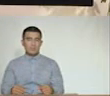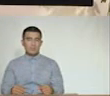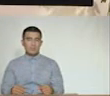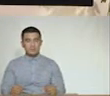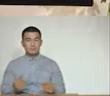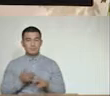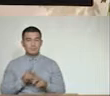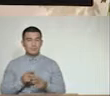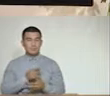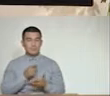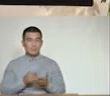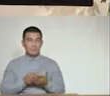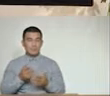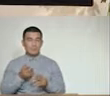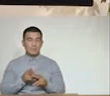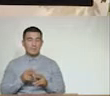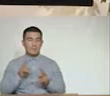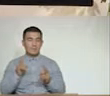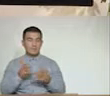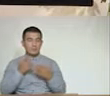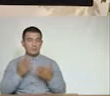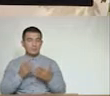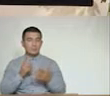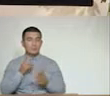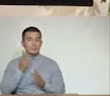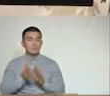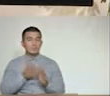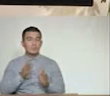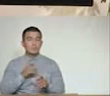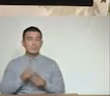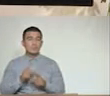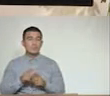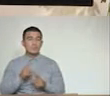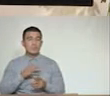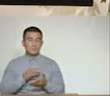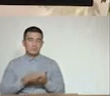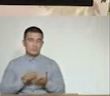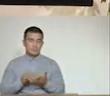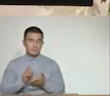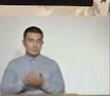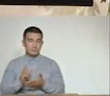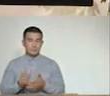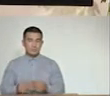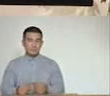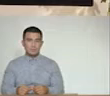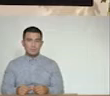bu savollarga mavzuni o'qib, tushungan tushunchangizni yozib qo'yasiz.